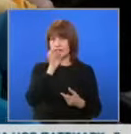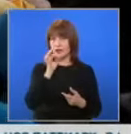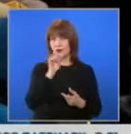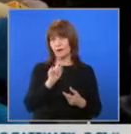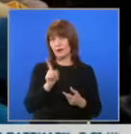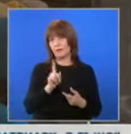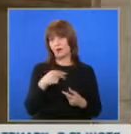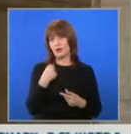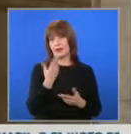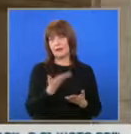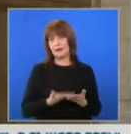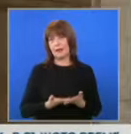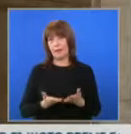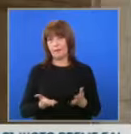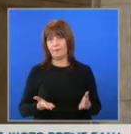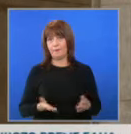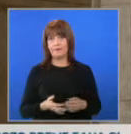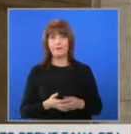даде.